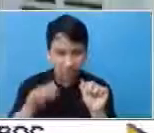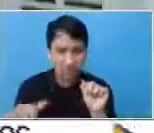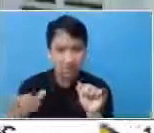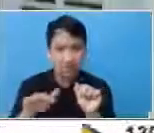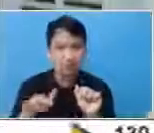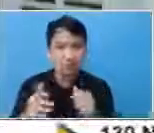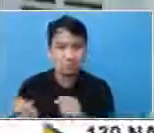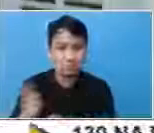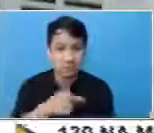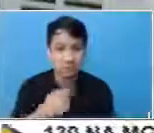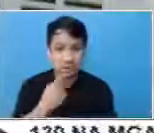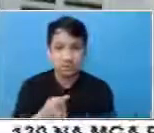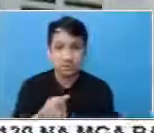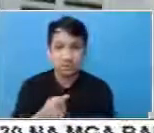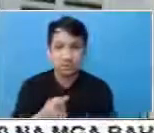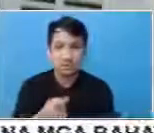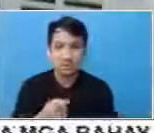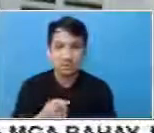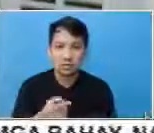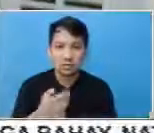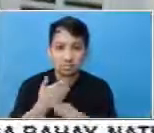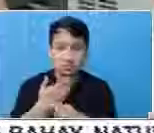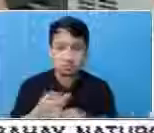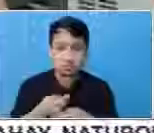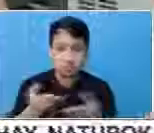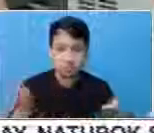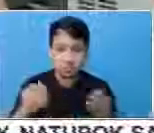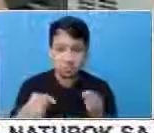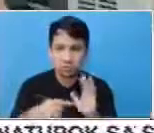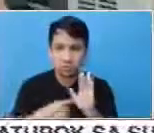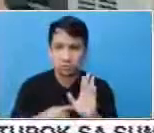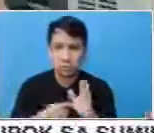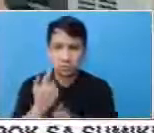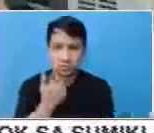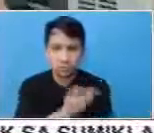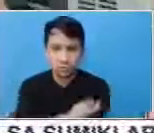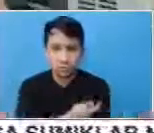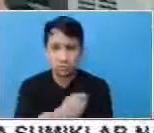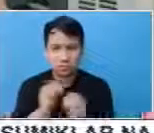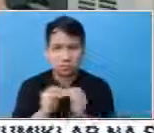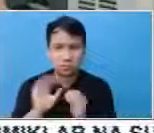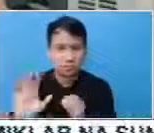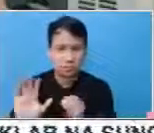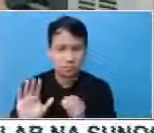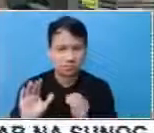opisyal ng Interagency Task Force. Gani? Maraming salamat, Luisa Irispe.